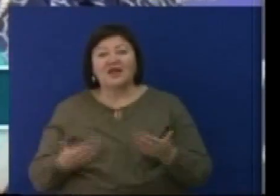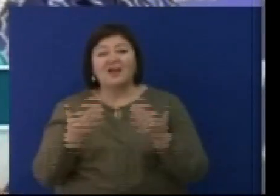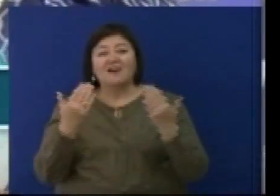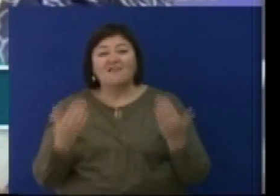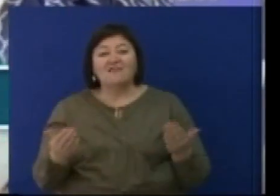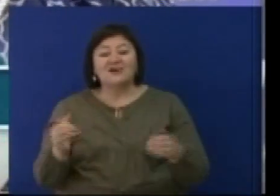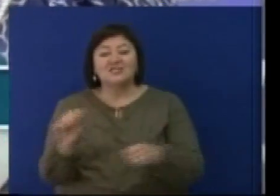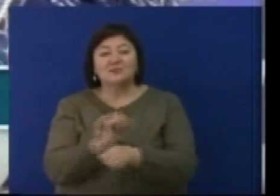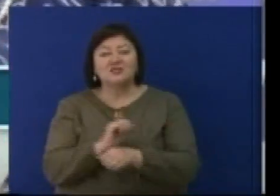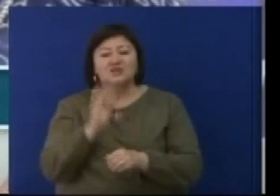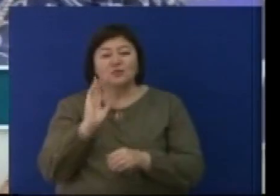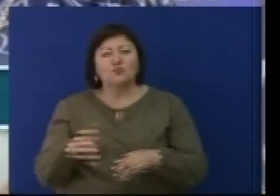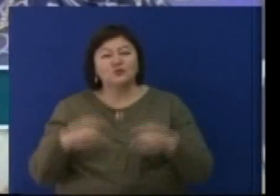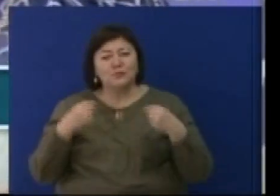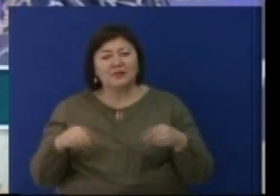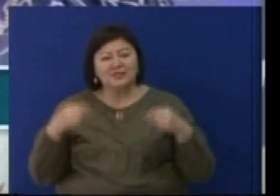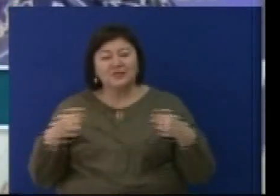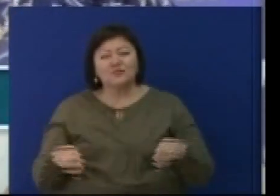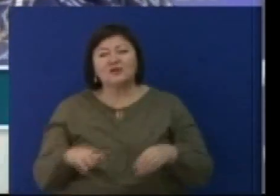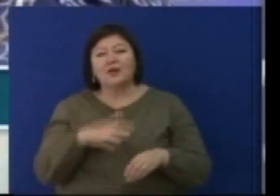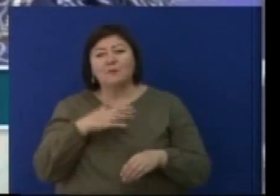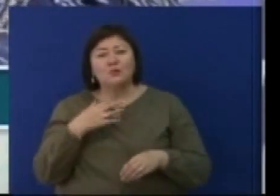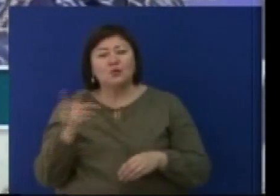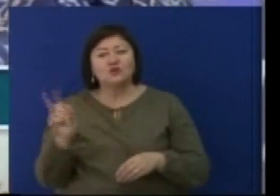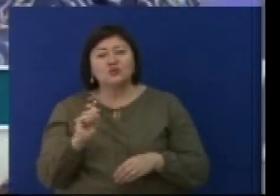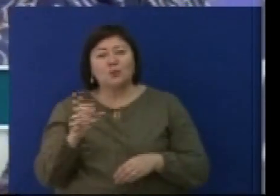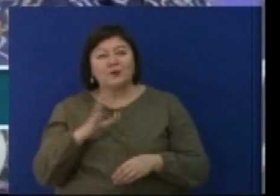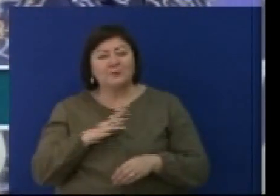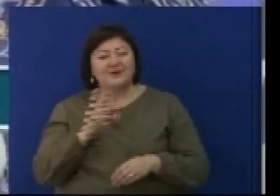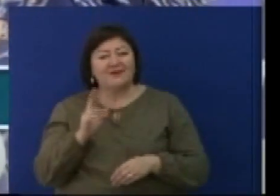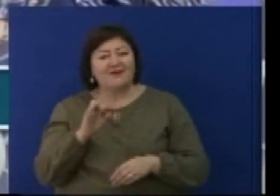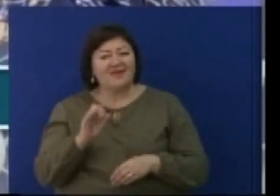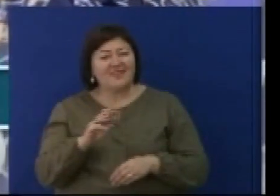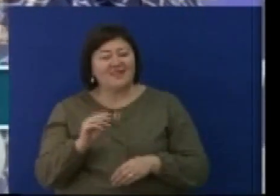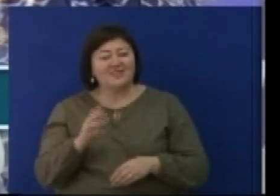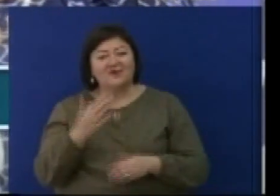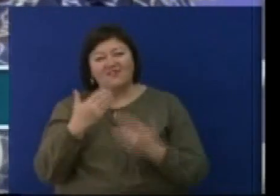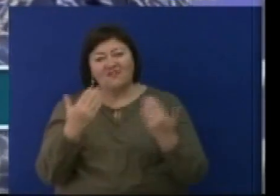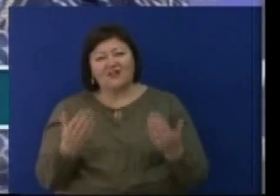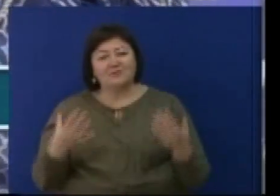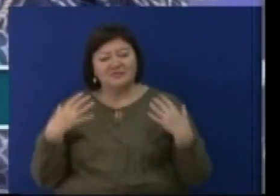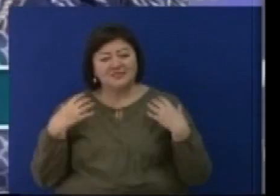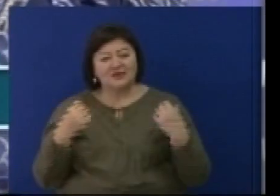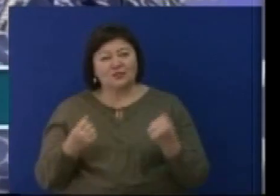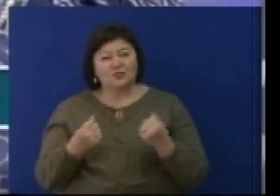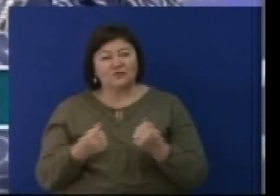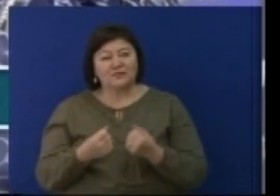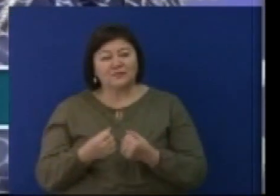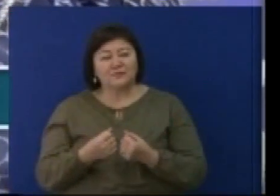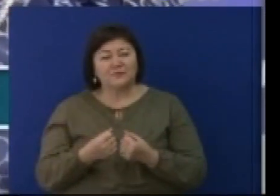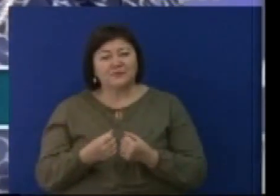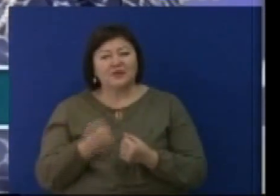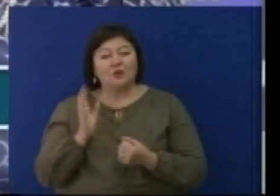машиналарыңыз, өнімдеріңіз өте берсін. Мен сияқты клиенттеріңіз көп болсын. Сіздерге денсаулық тілеймін. Істеп